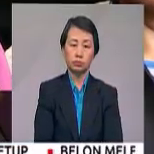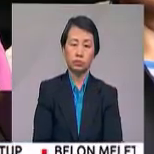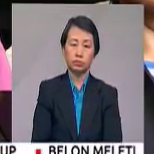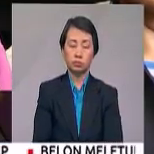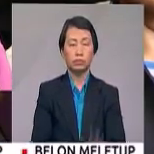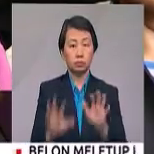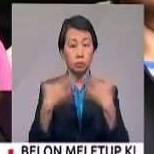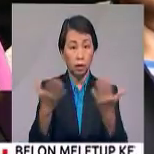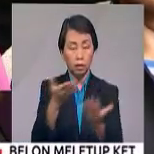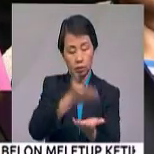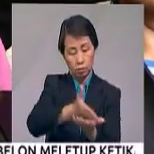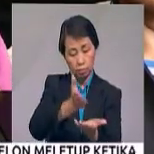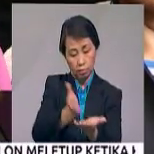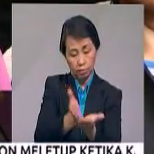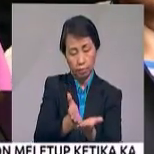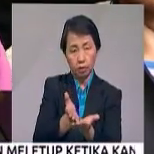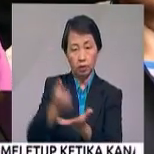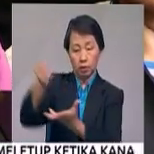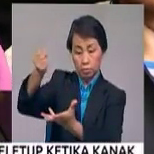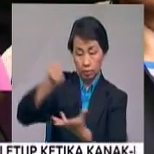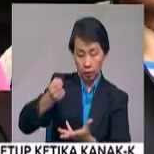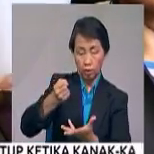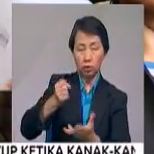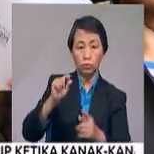Bagaimanakah bajet itu akan digunakan untuk